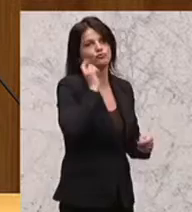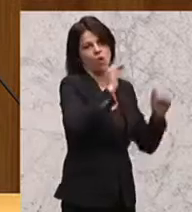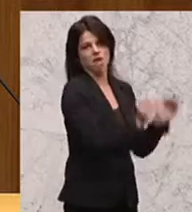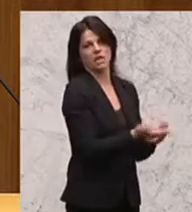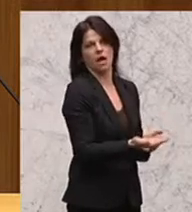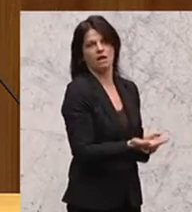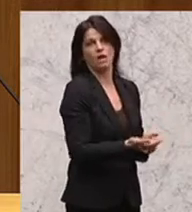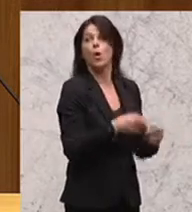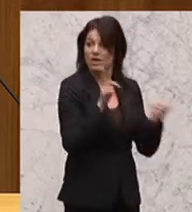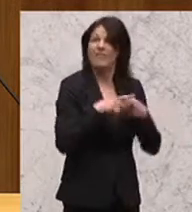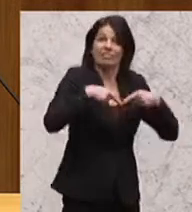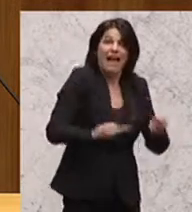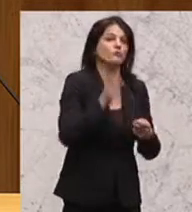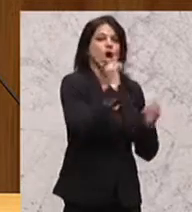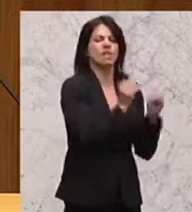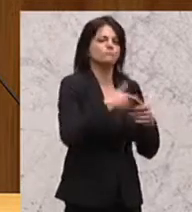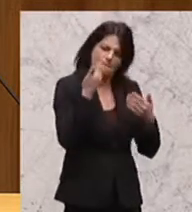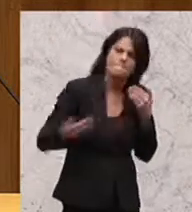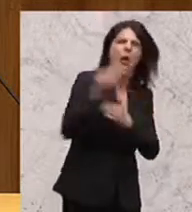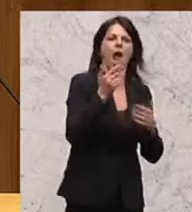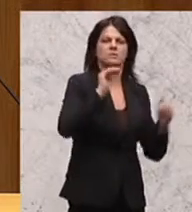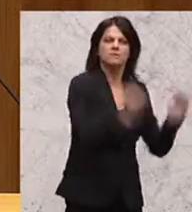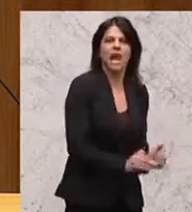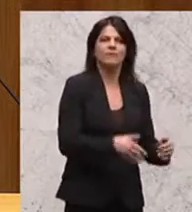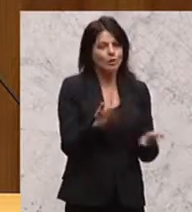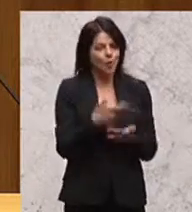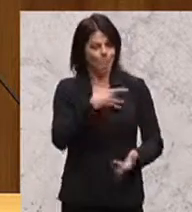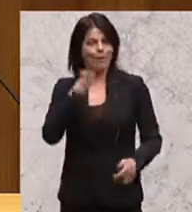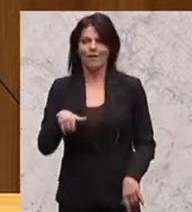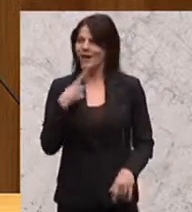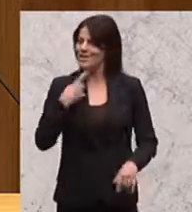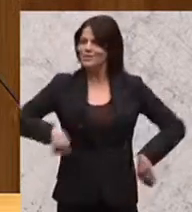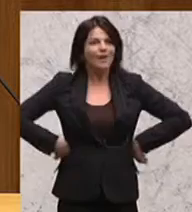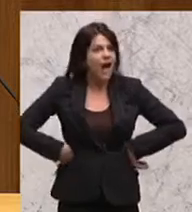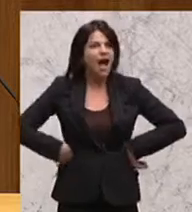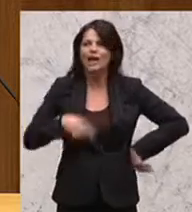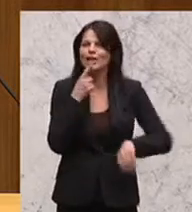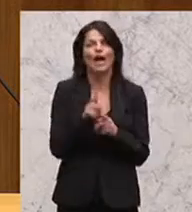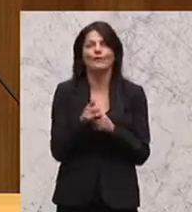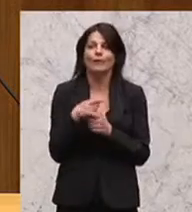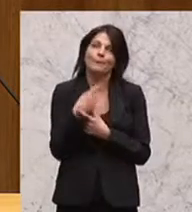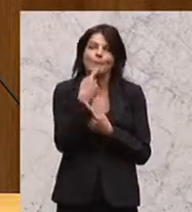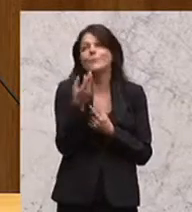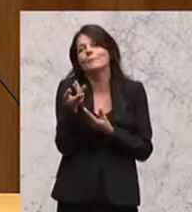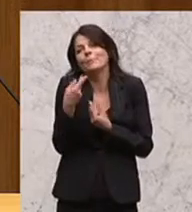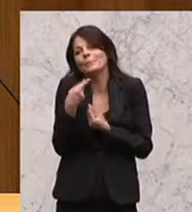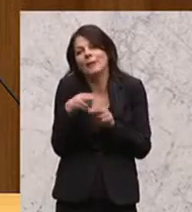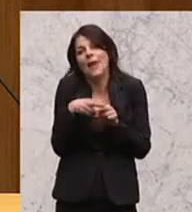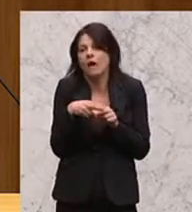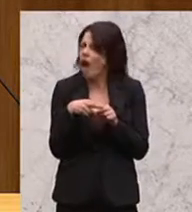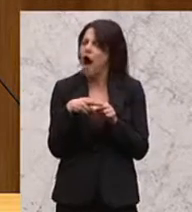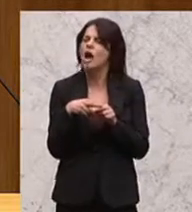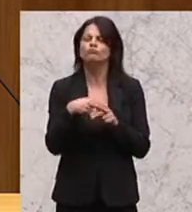muss dann kräftiger ausfallen als wie jetzt. Die muss dann so sein, dass der Bürger sagt, ich kriege da nicht eine Almose obendrauf, sondern ich werde für